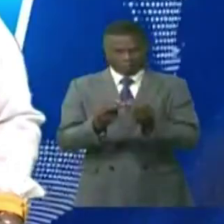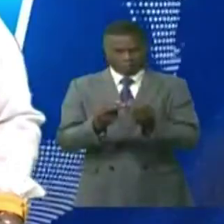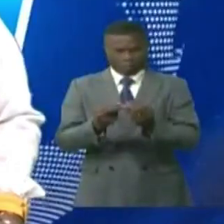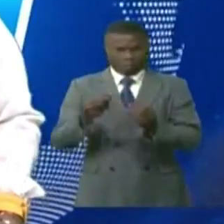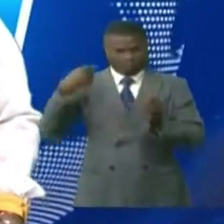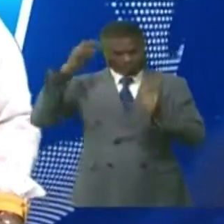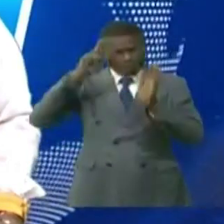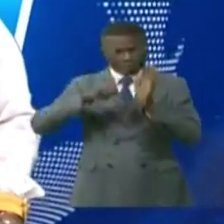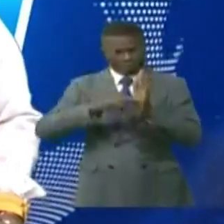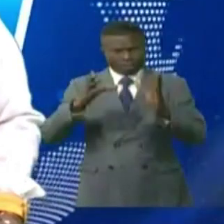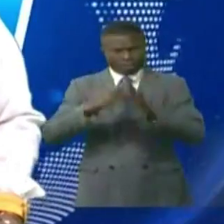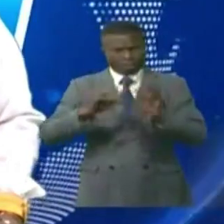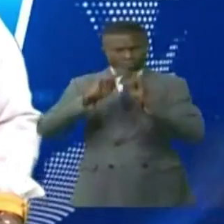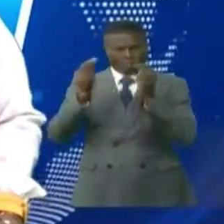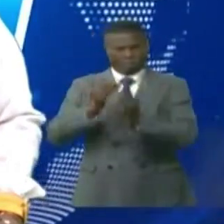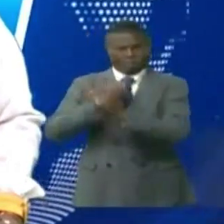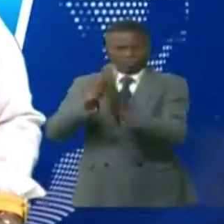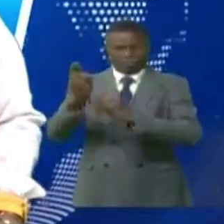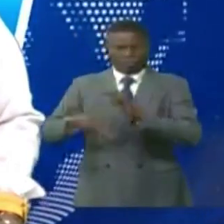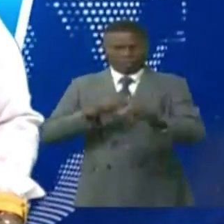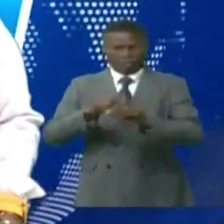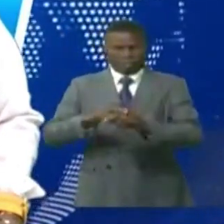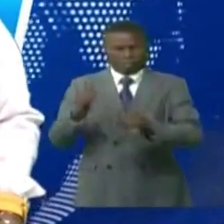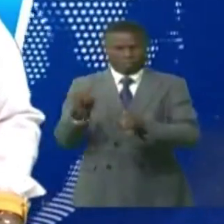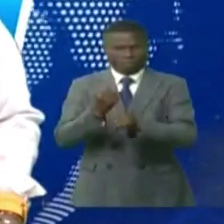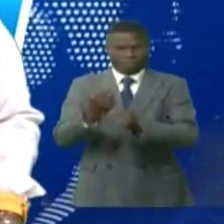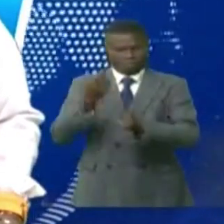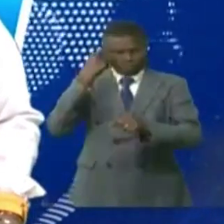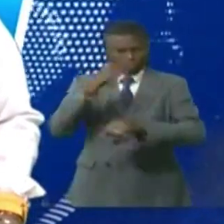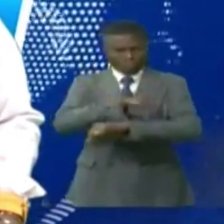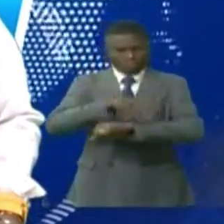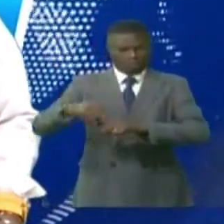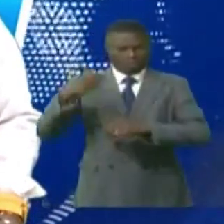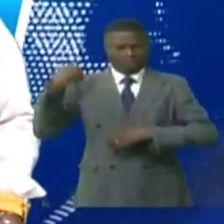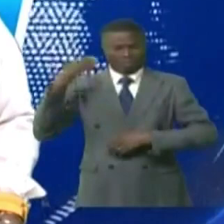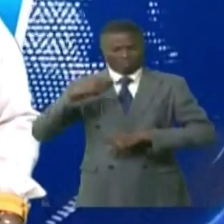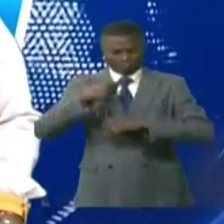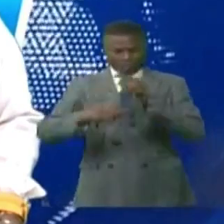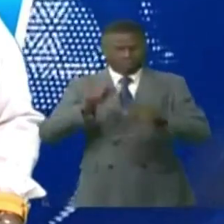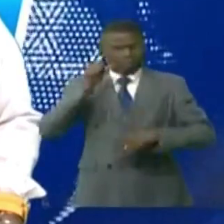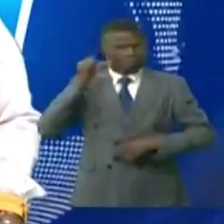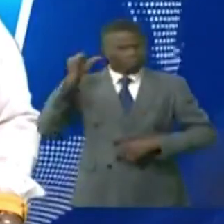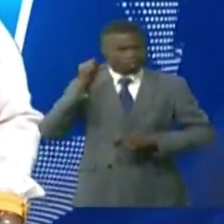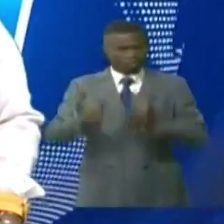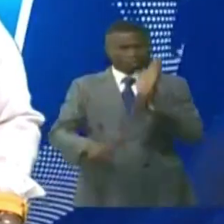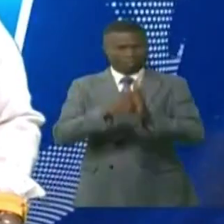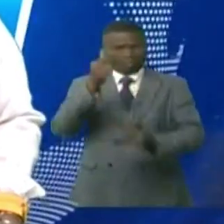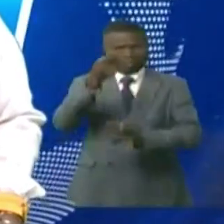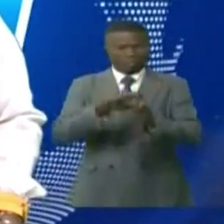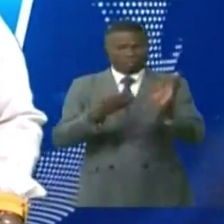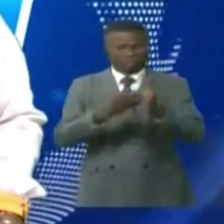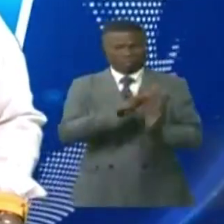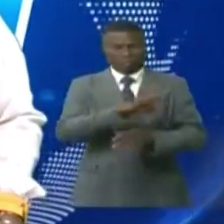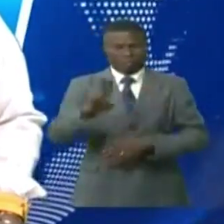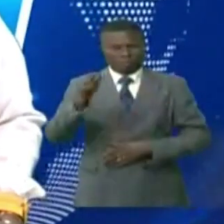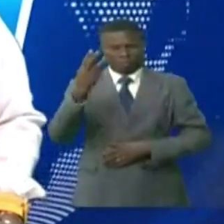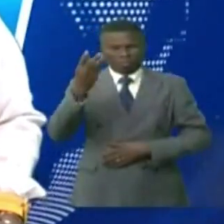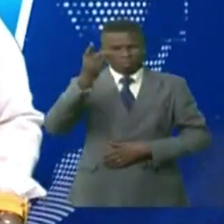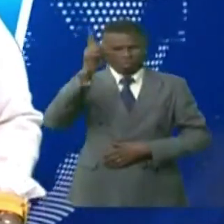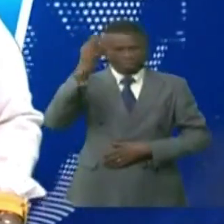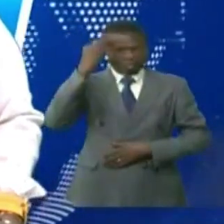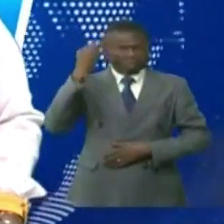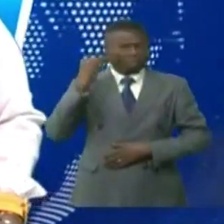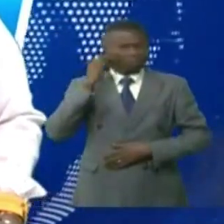Terre Gouvernement Intersyndical National de l'Administration Publique ont été lancés hier lundi 11 septembre 2023 par le Premier